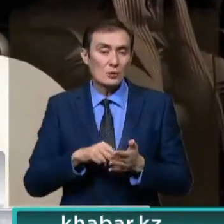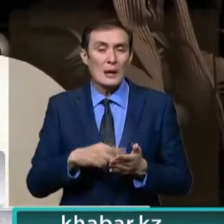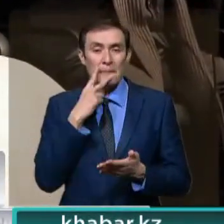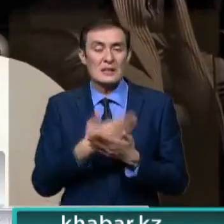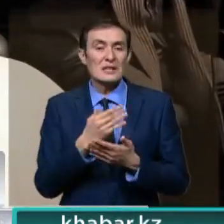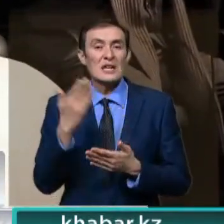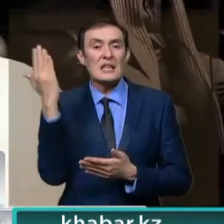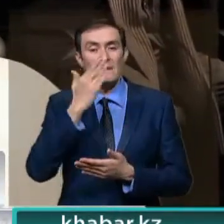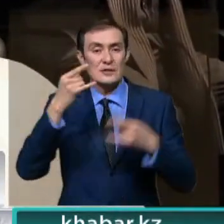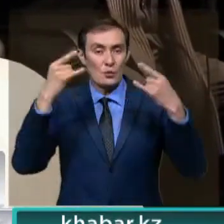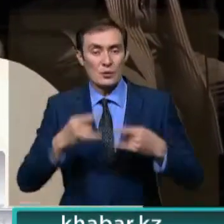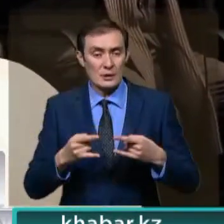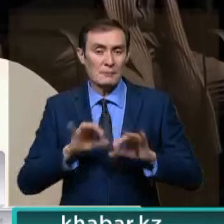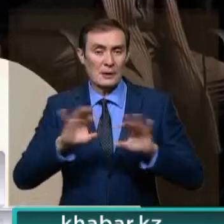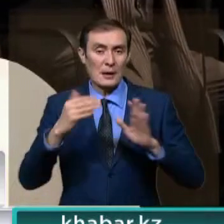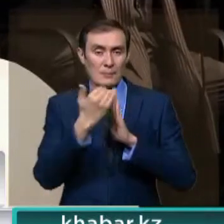и телевизионную версию.